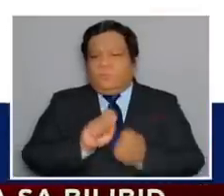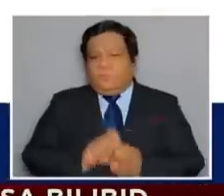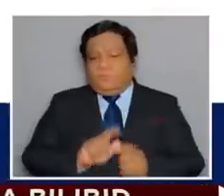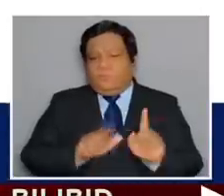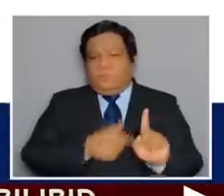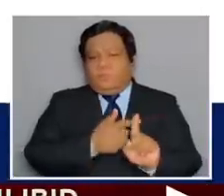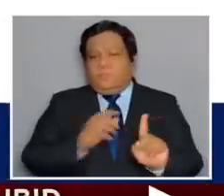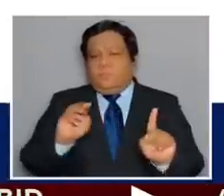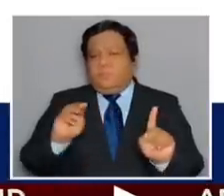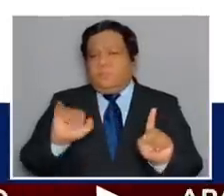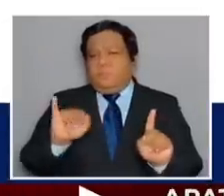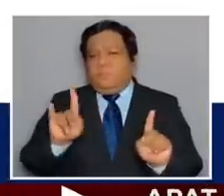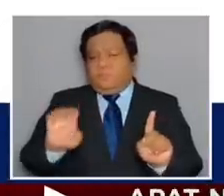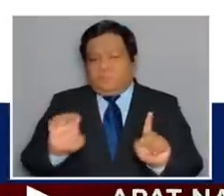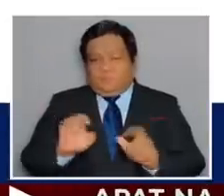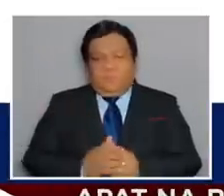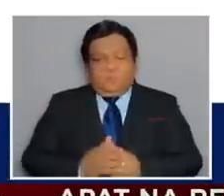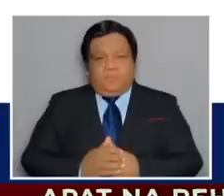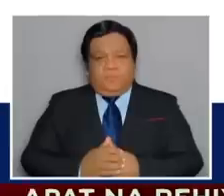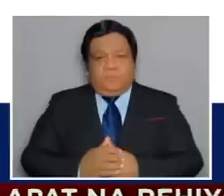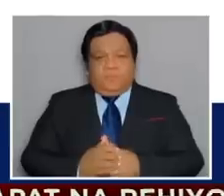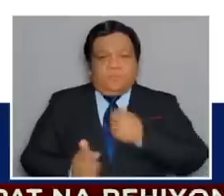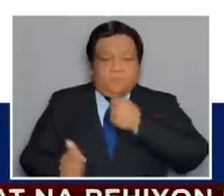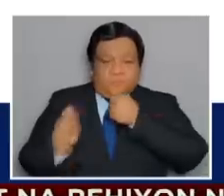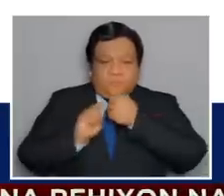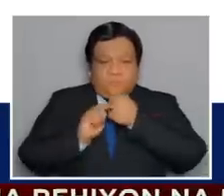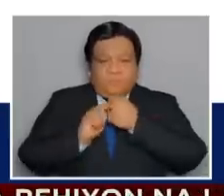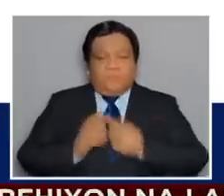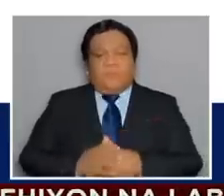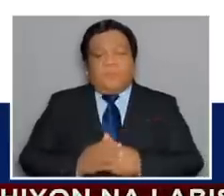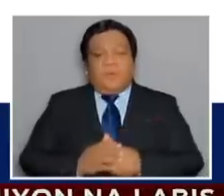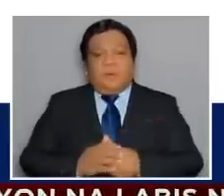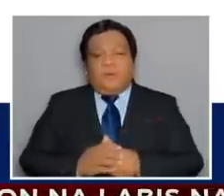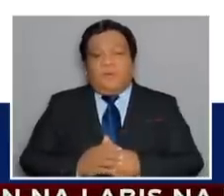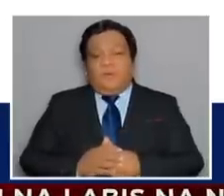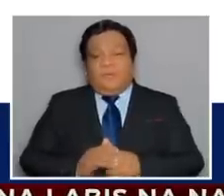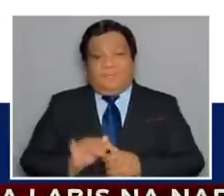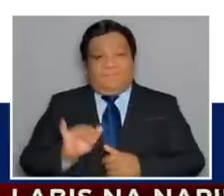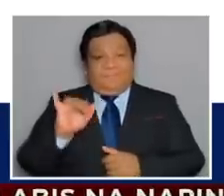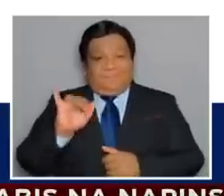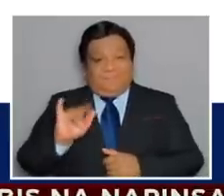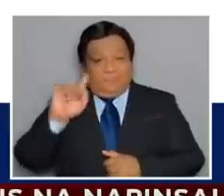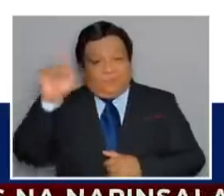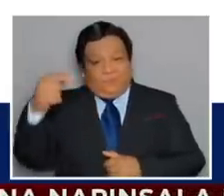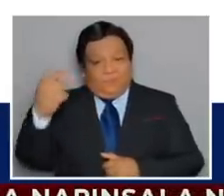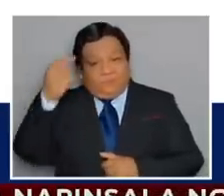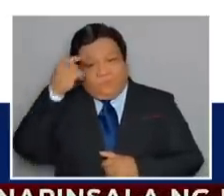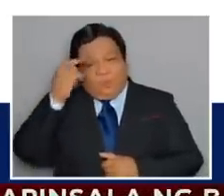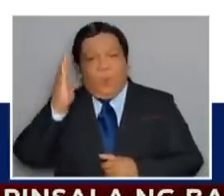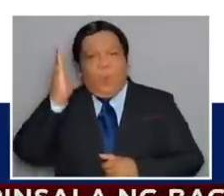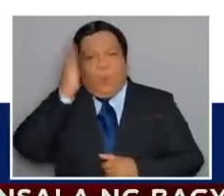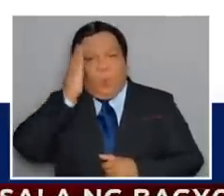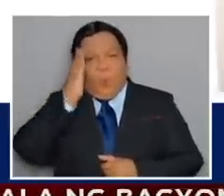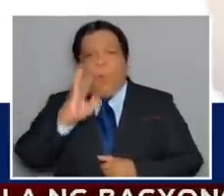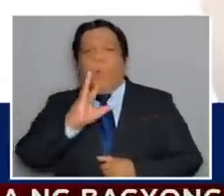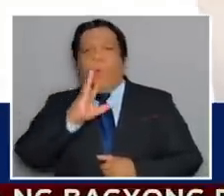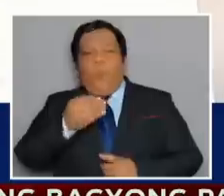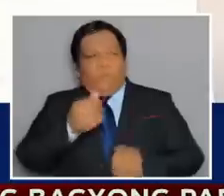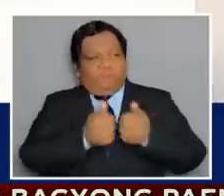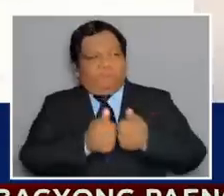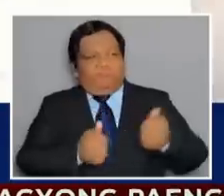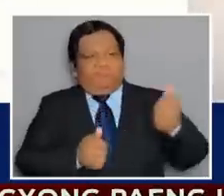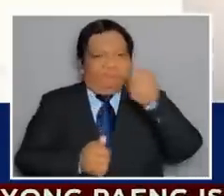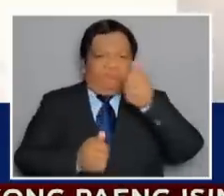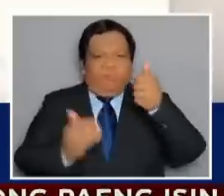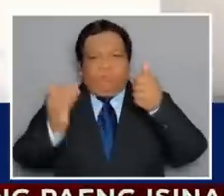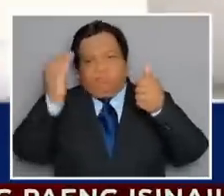Tukoy na ng mga otoridad ang maumano'y mastermind sa likod ng pagpatay sa broadcaster na si Percy Lapid. Ito ang sinabi ng kapatid ni Lapid